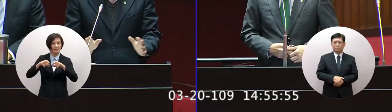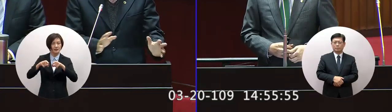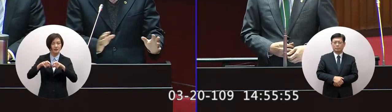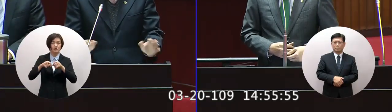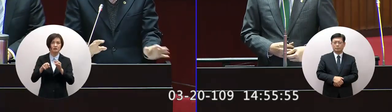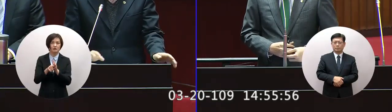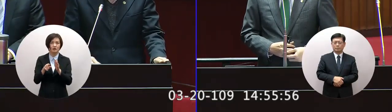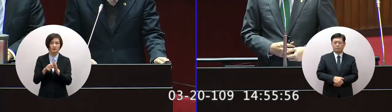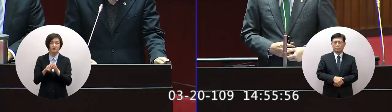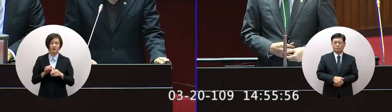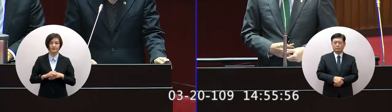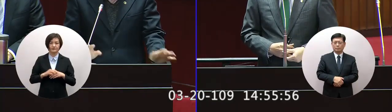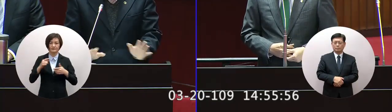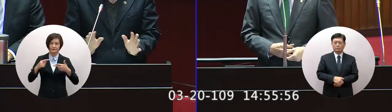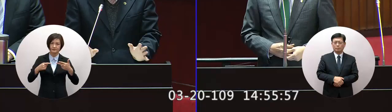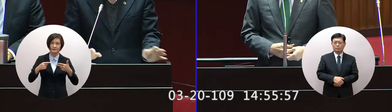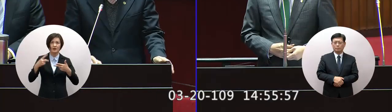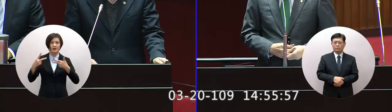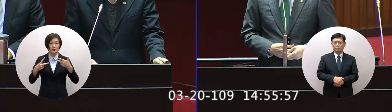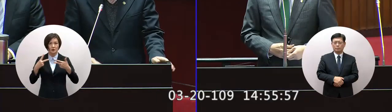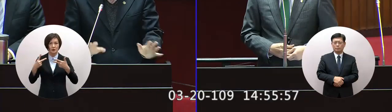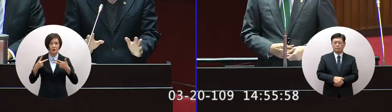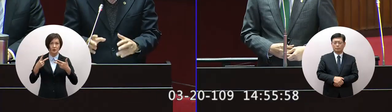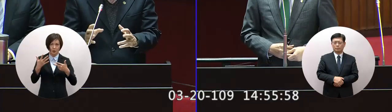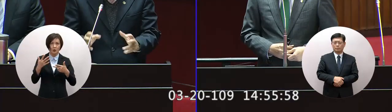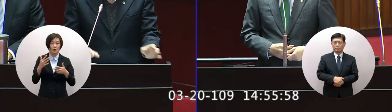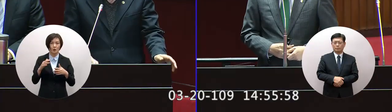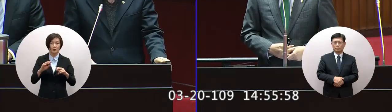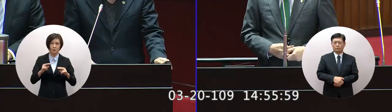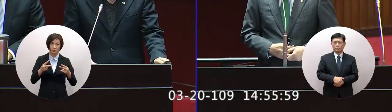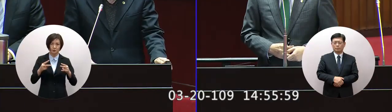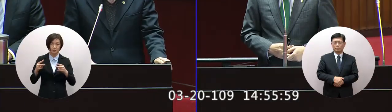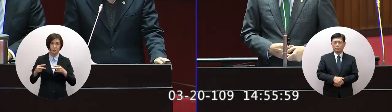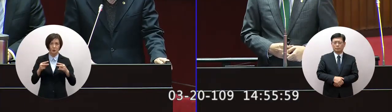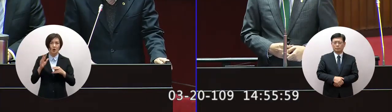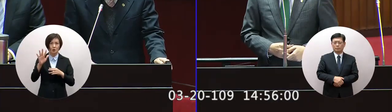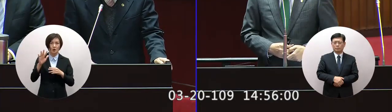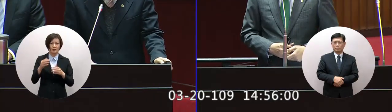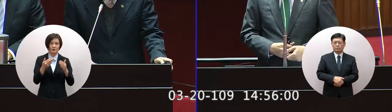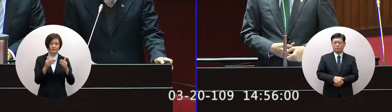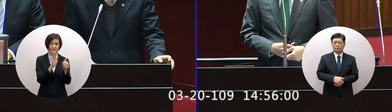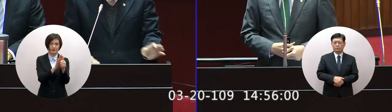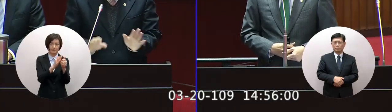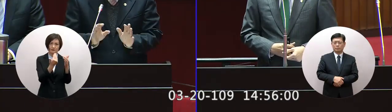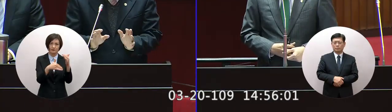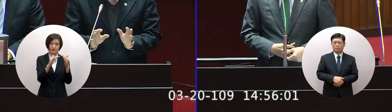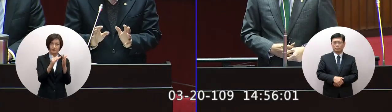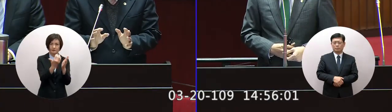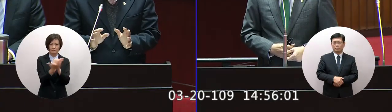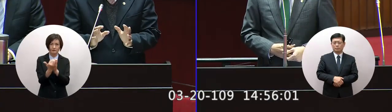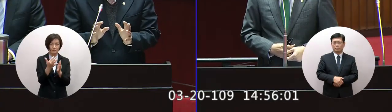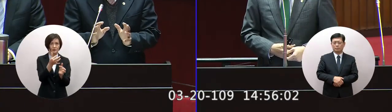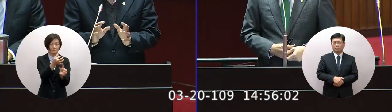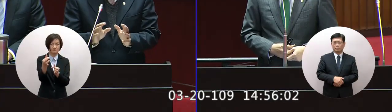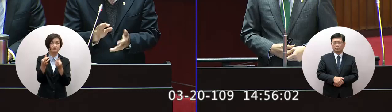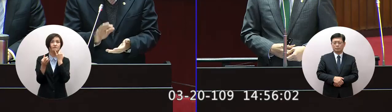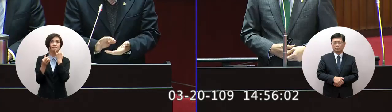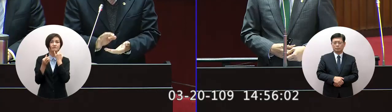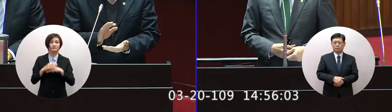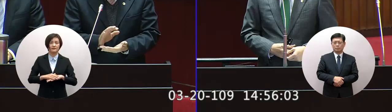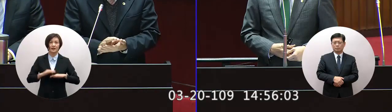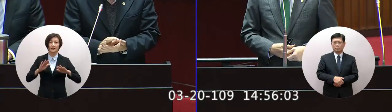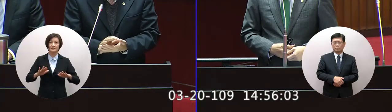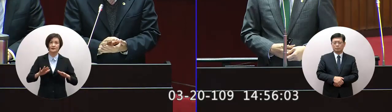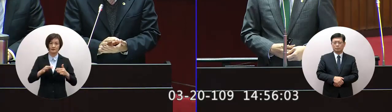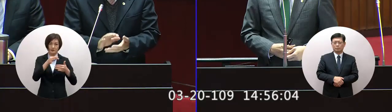性的这两周的改变，这个很大的功能也让学校更加的做好相关的准备。那现在目前确